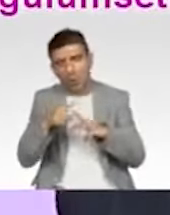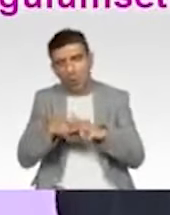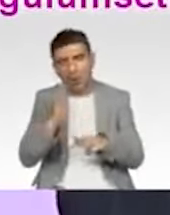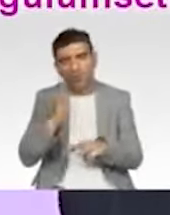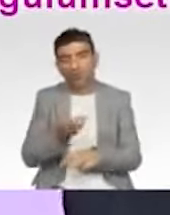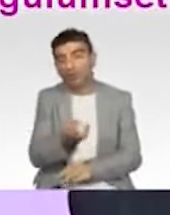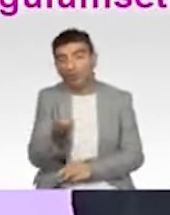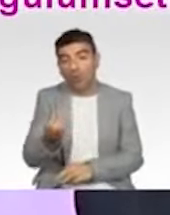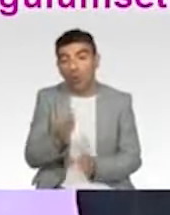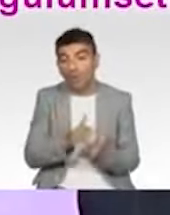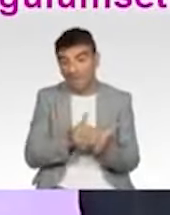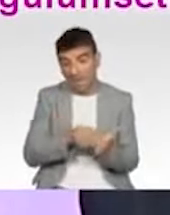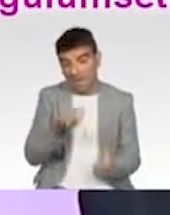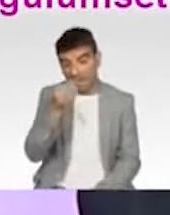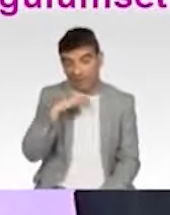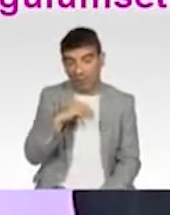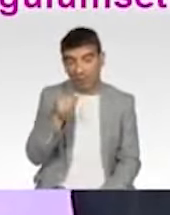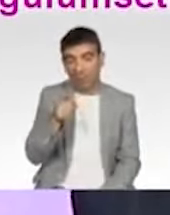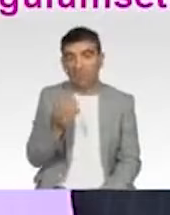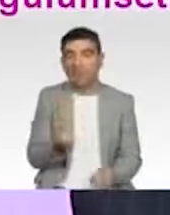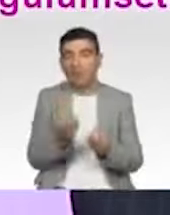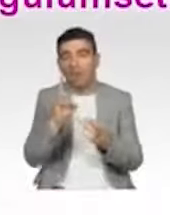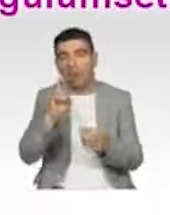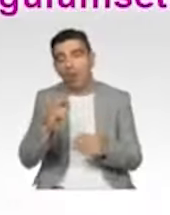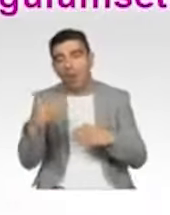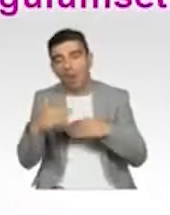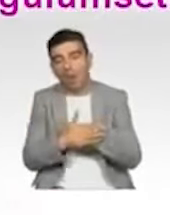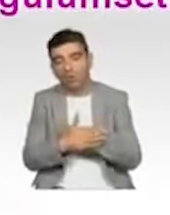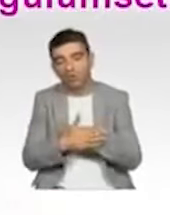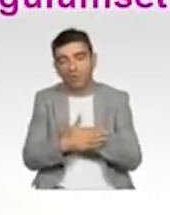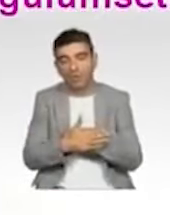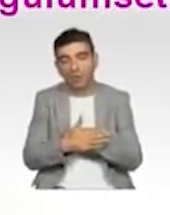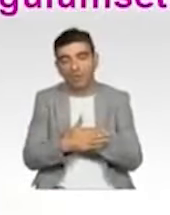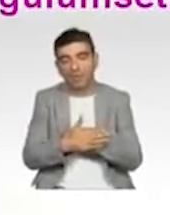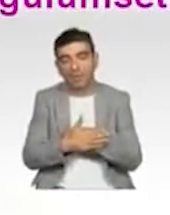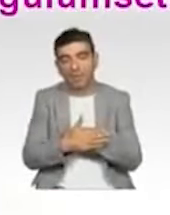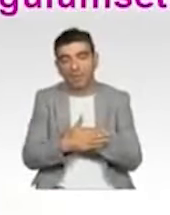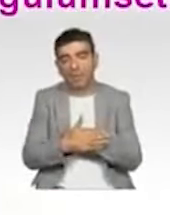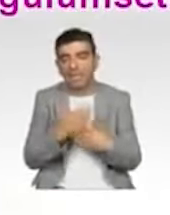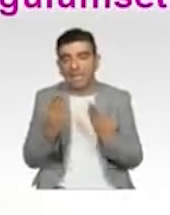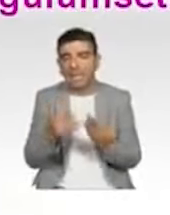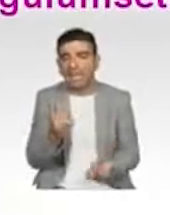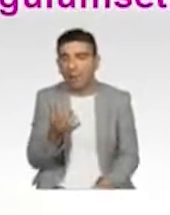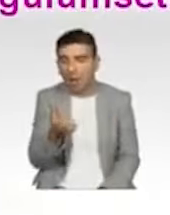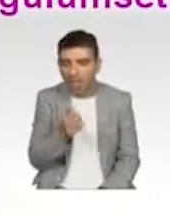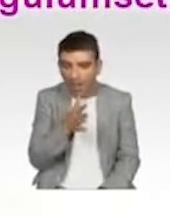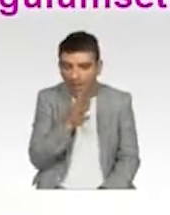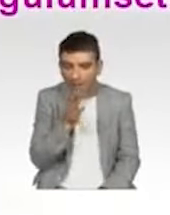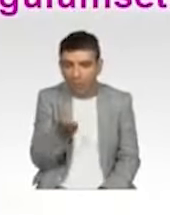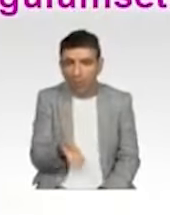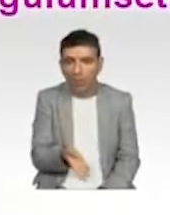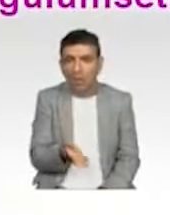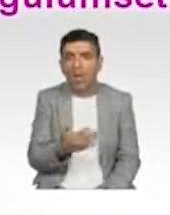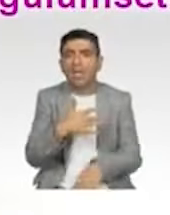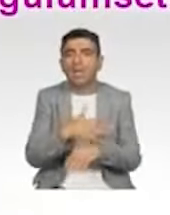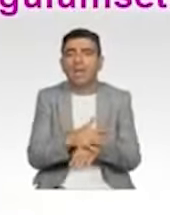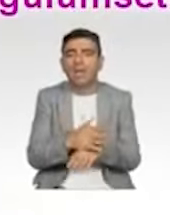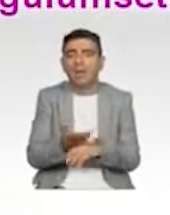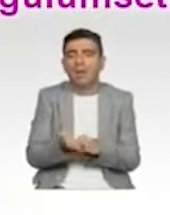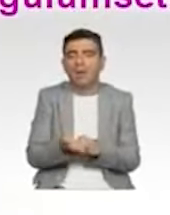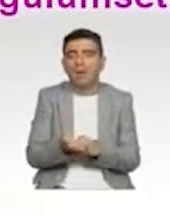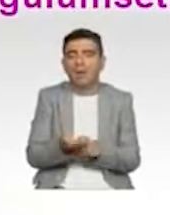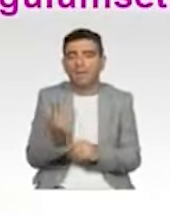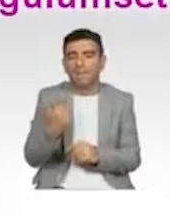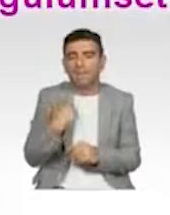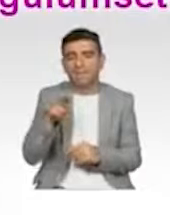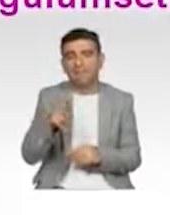çok fazla pilav yiyorlar. Aynen. Sabah, öğlen, akşam ama yani ne kilo alabiliyorlar? Sağlıklı yiyorlar. Evet. Onlar